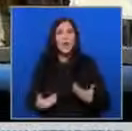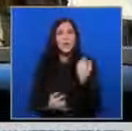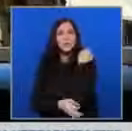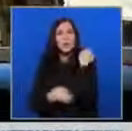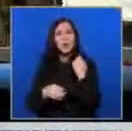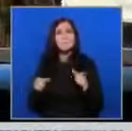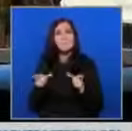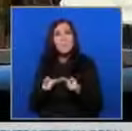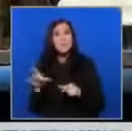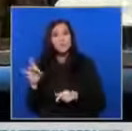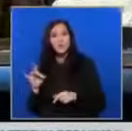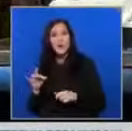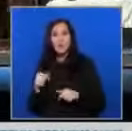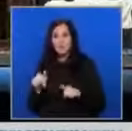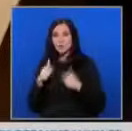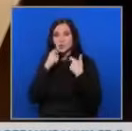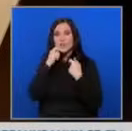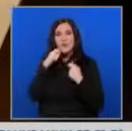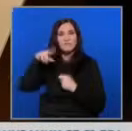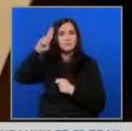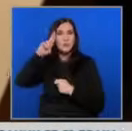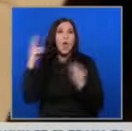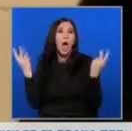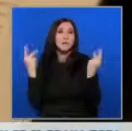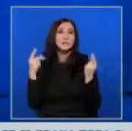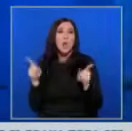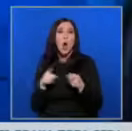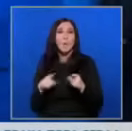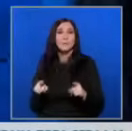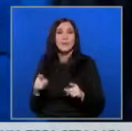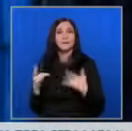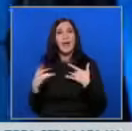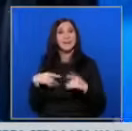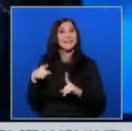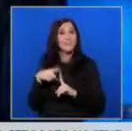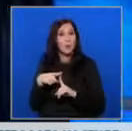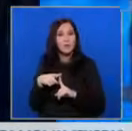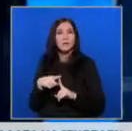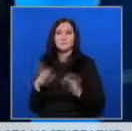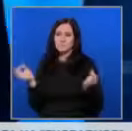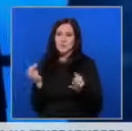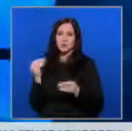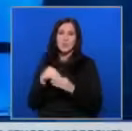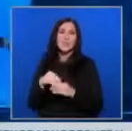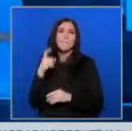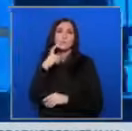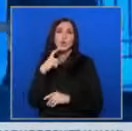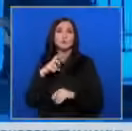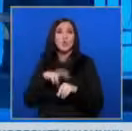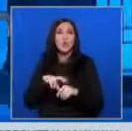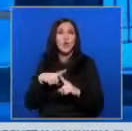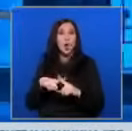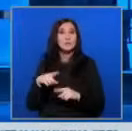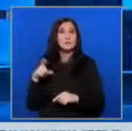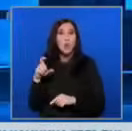оживя днес в изпълнението на артистите от оперния театър в Тегу със специалното участие на баритона Джон Хьок Со, който